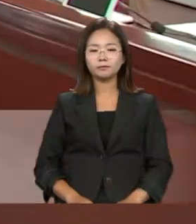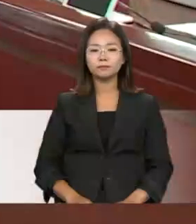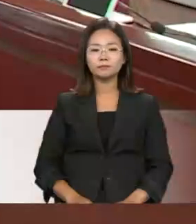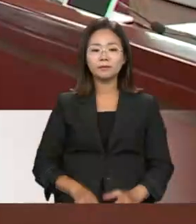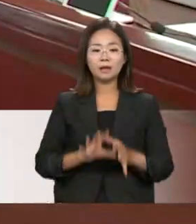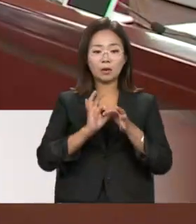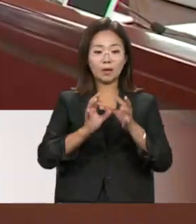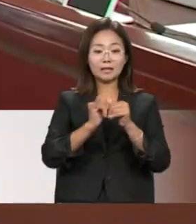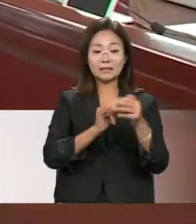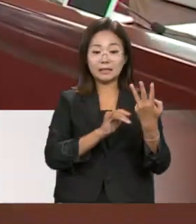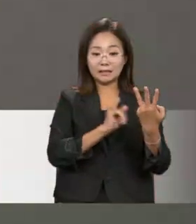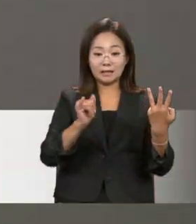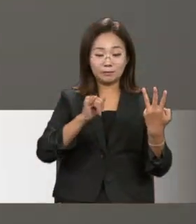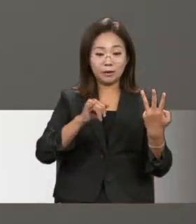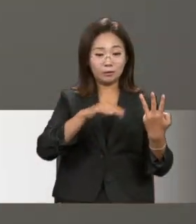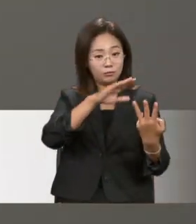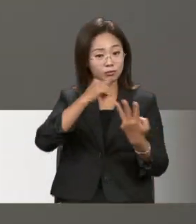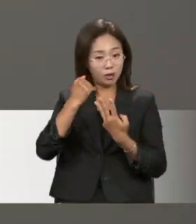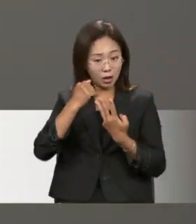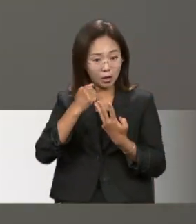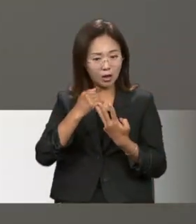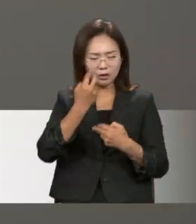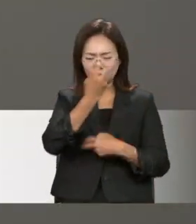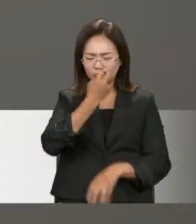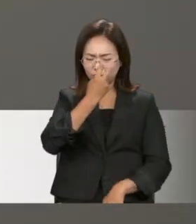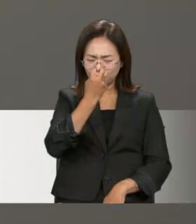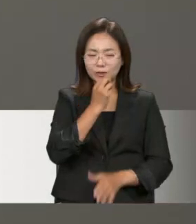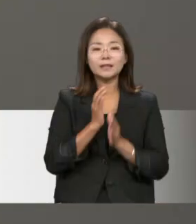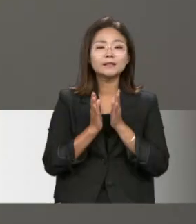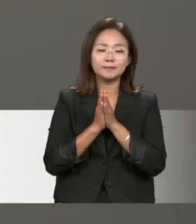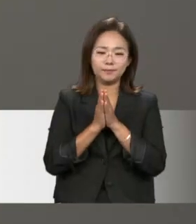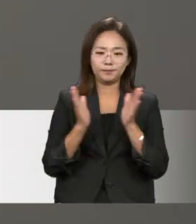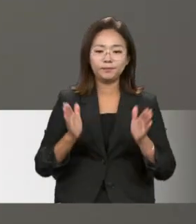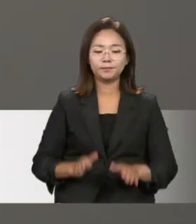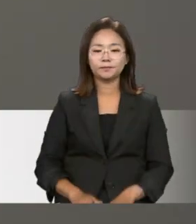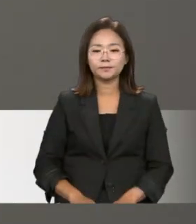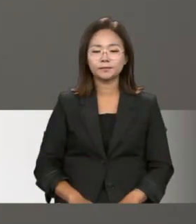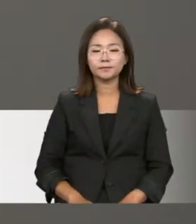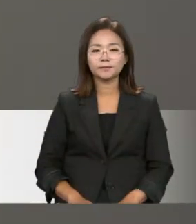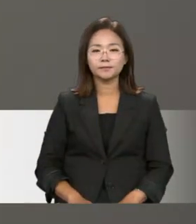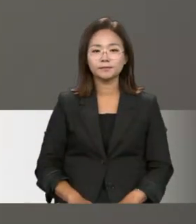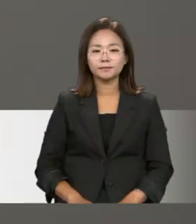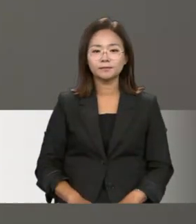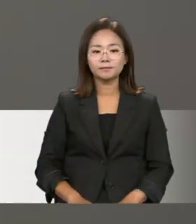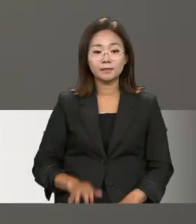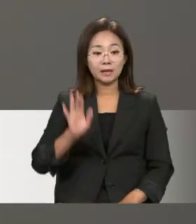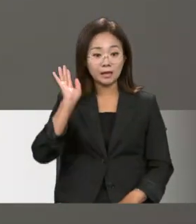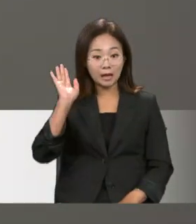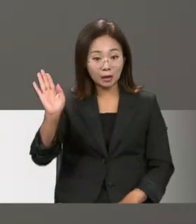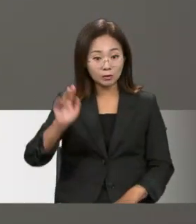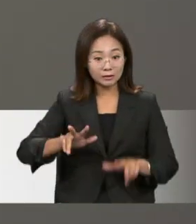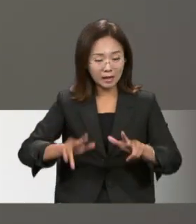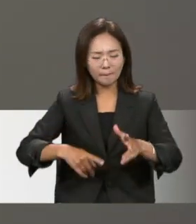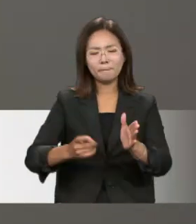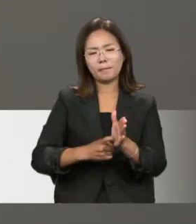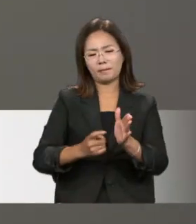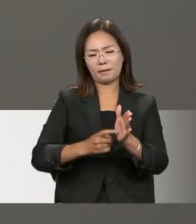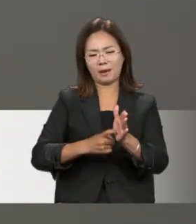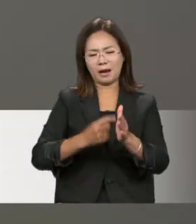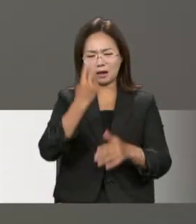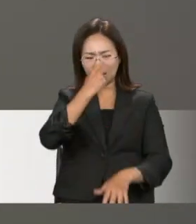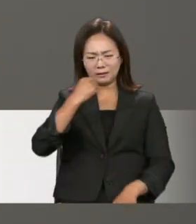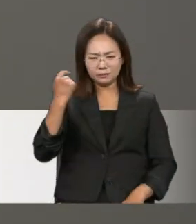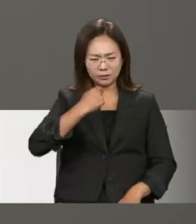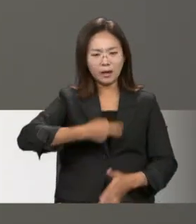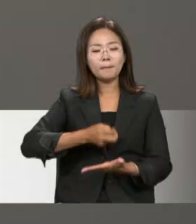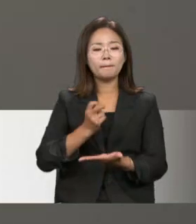3명을 입건하여 본격적인 수사에 착수하였습니다. 향후 신속하고